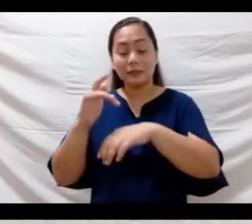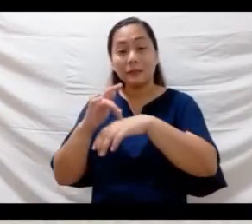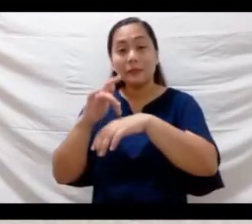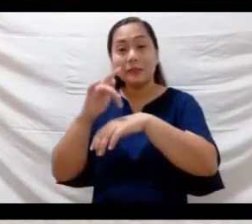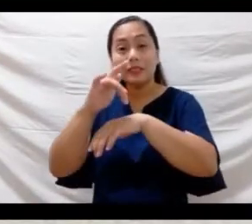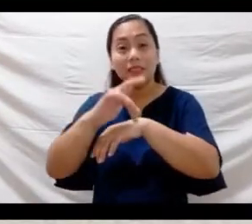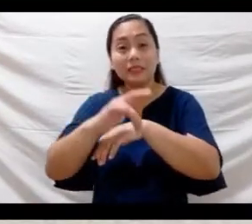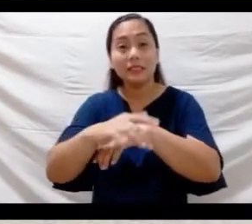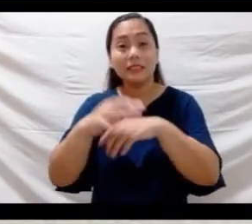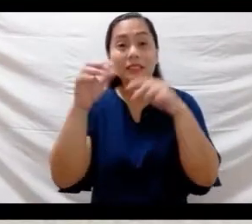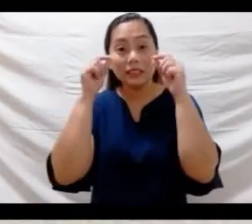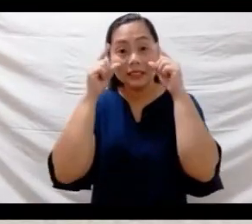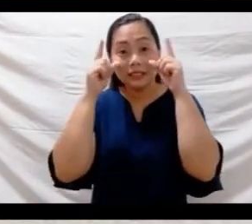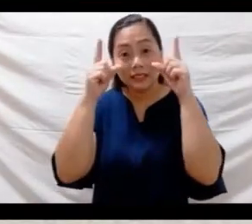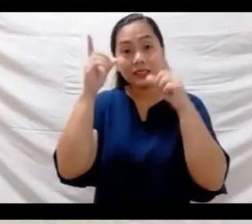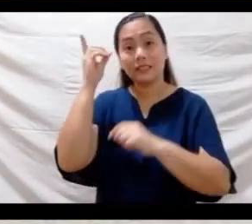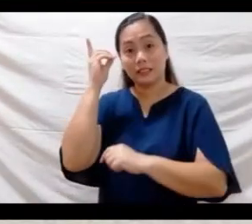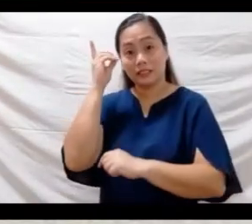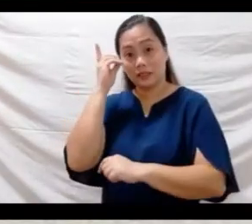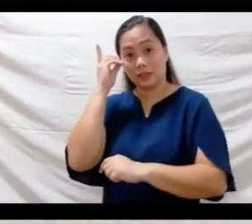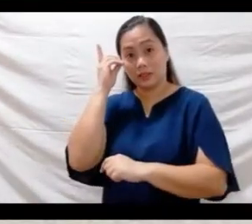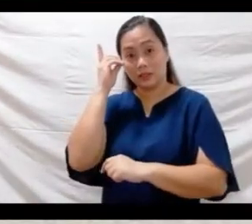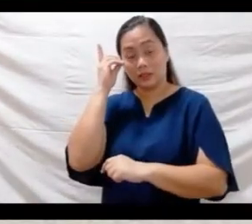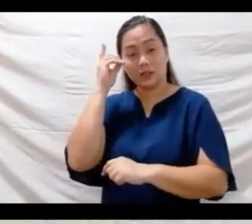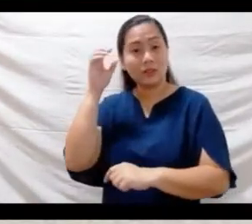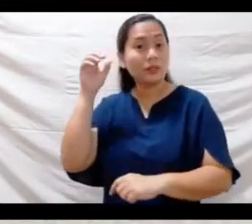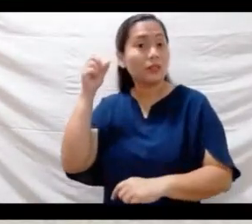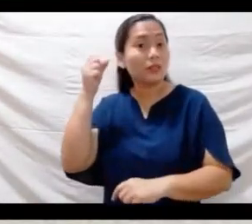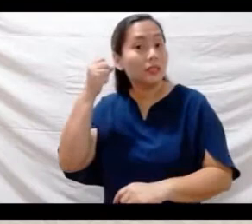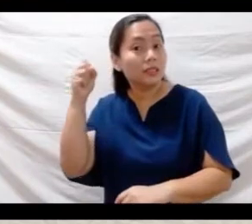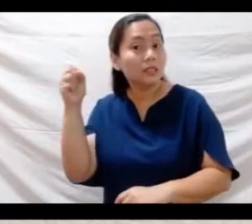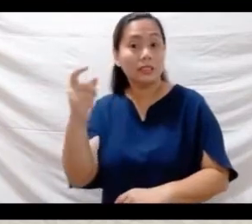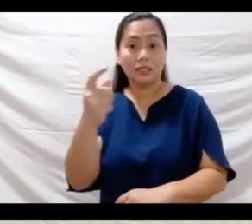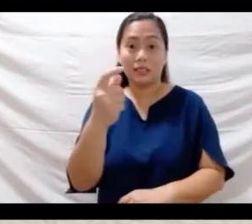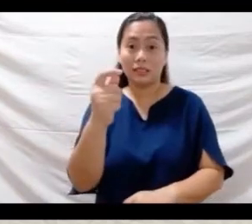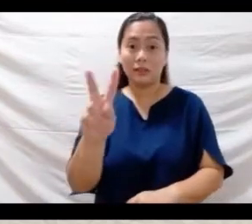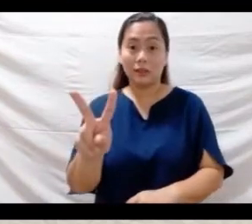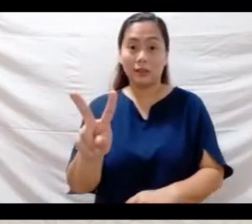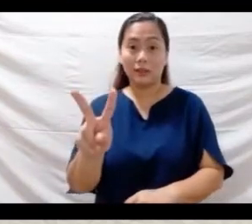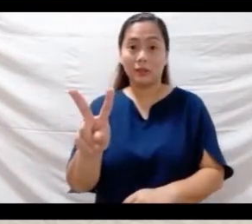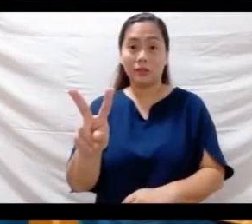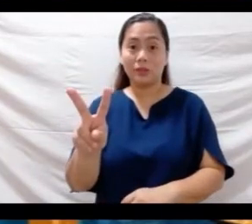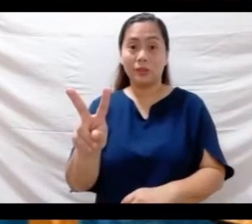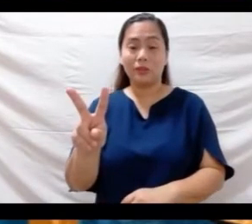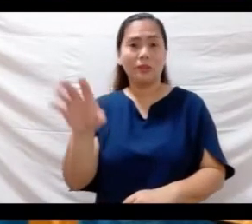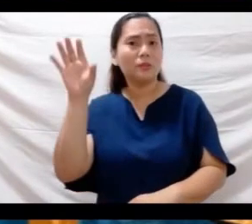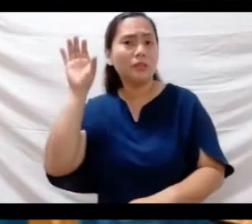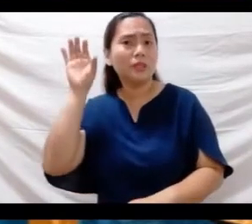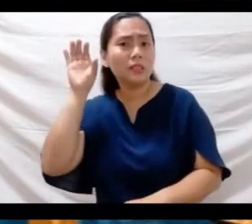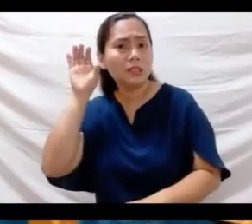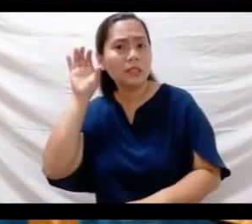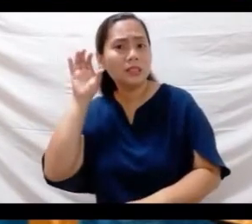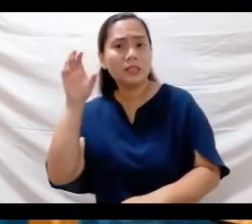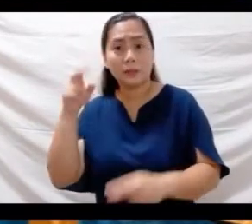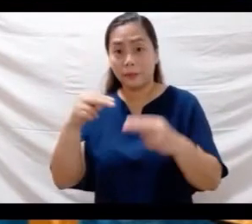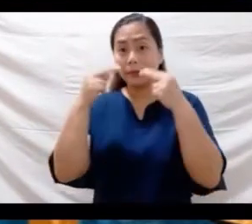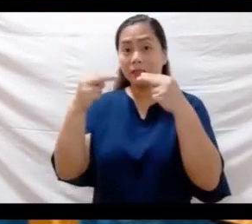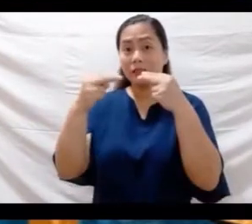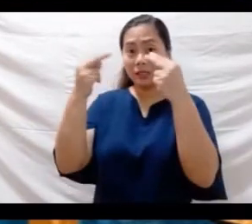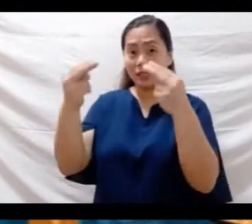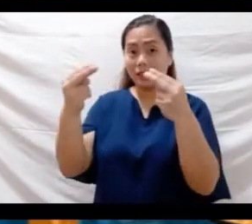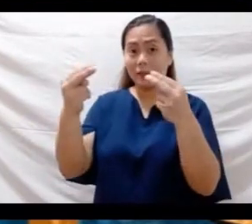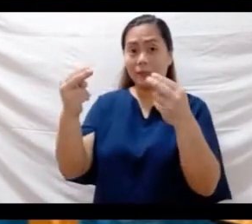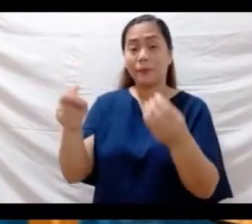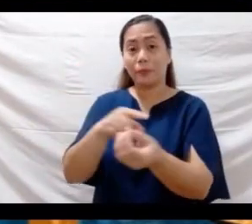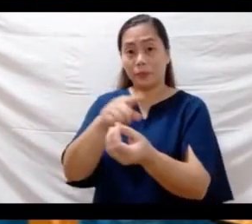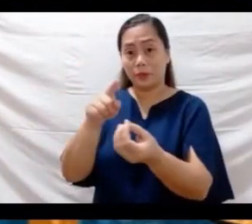Maagang nagising si Dino sa tunog ng telebisyon. Napakinggan niyang balita tungkol sa